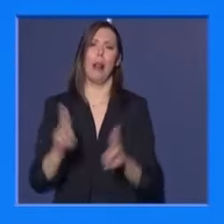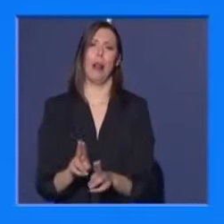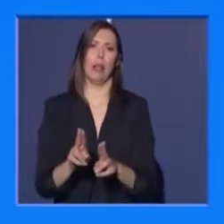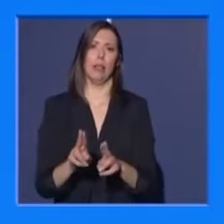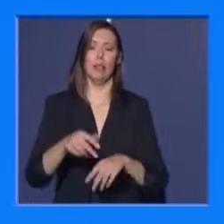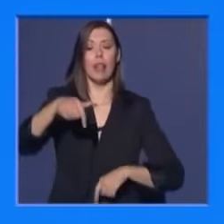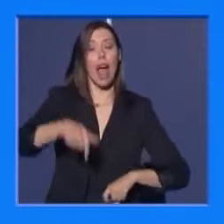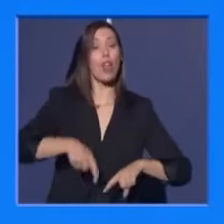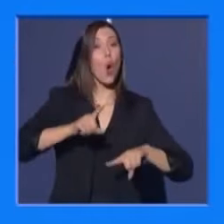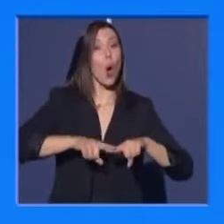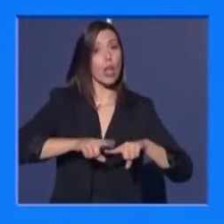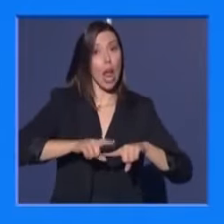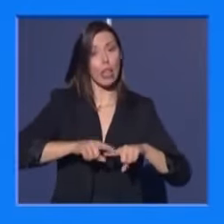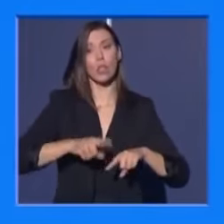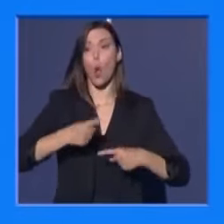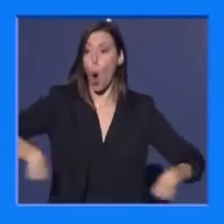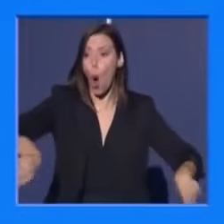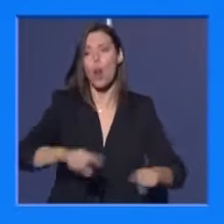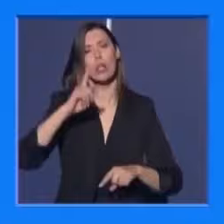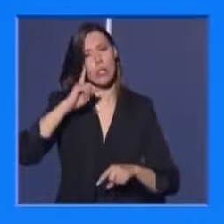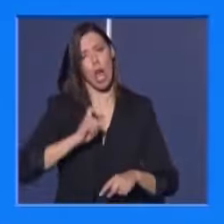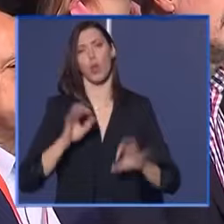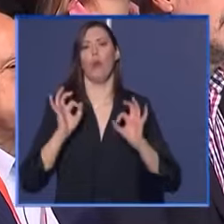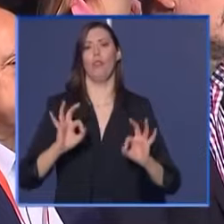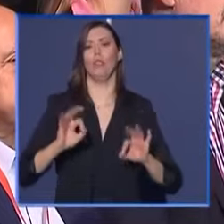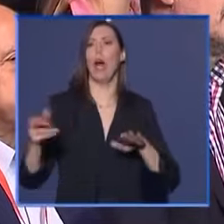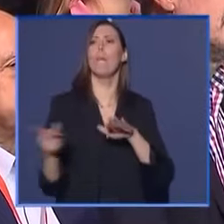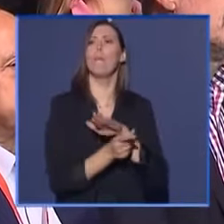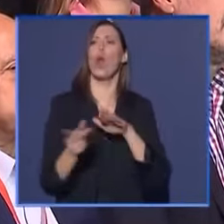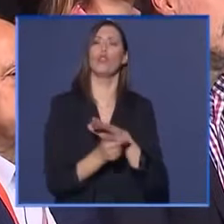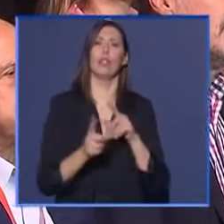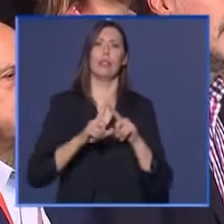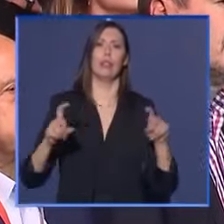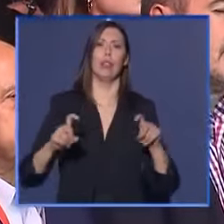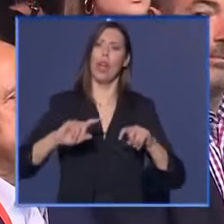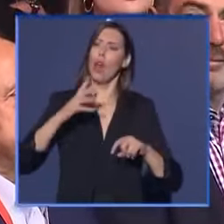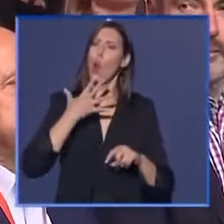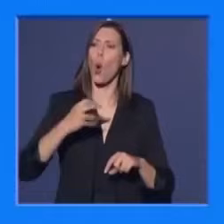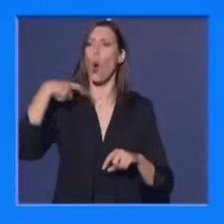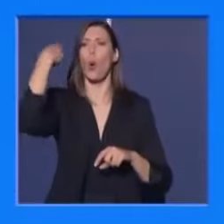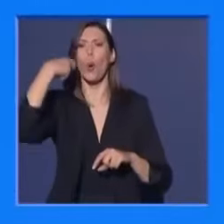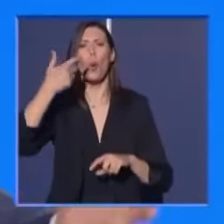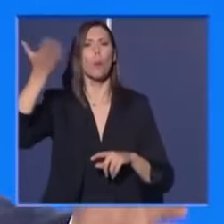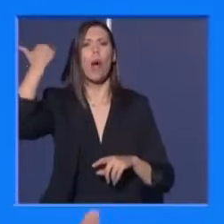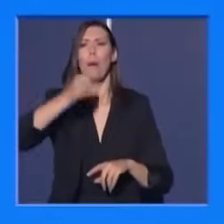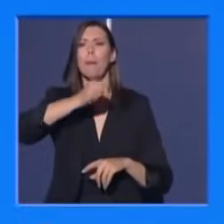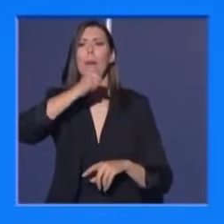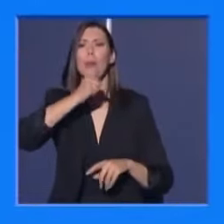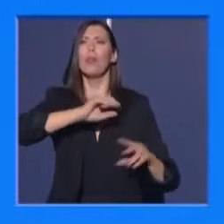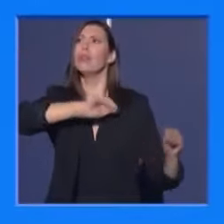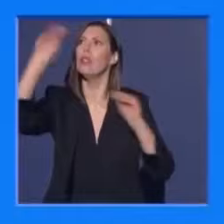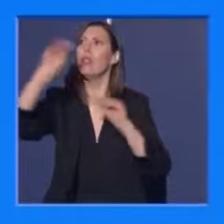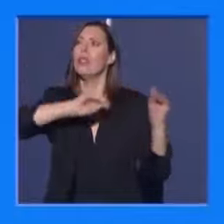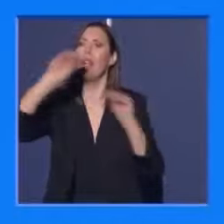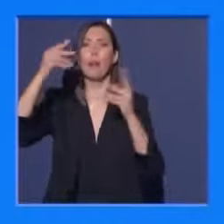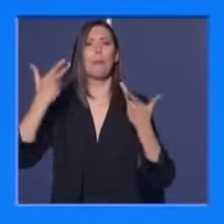μεγάλο βαθμό παιδιά και γκόνια προσφύγων και μεταναστών και είμαστε ιδιαίτεροι ευαίσθητοι σε αυτά. Αλλά